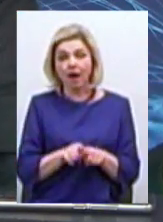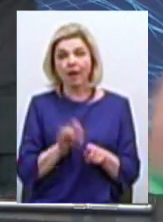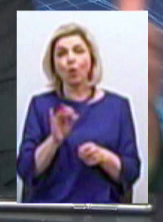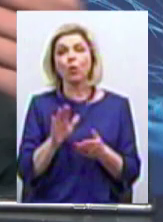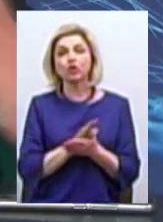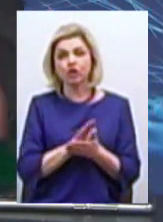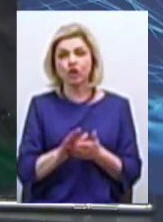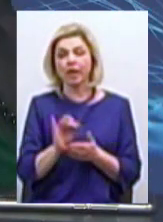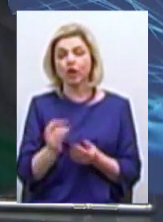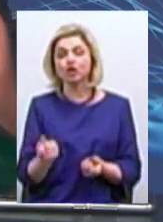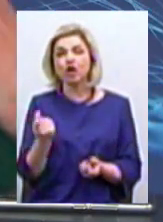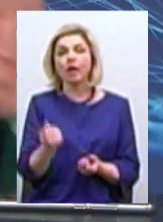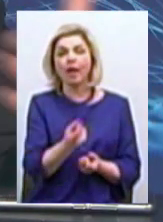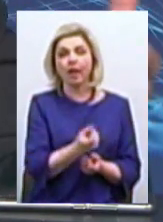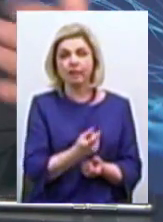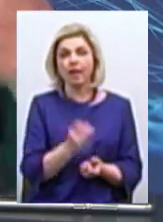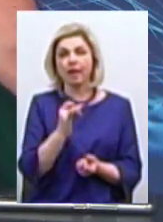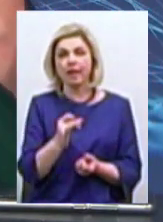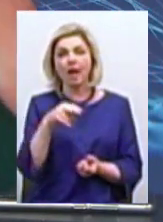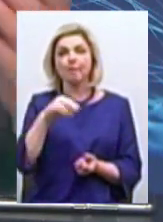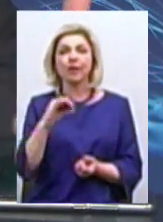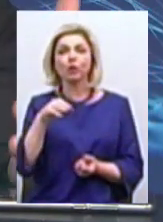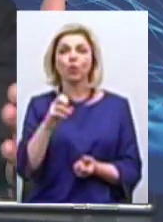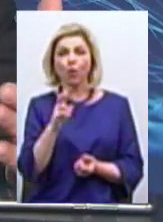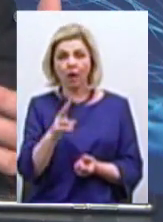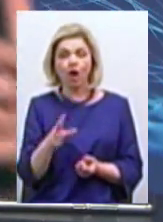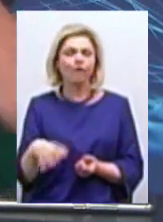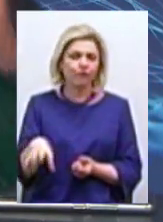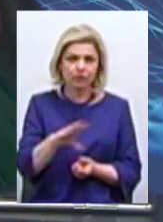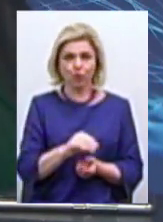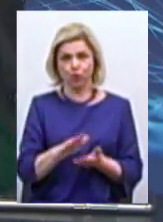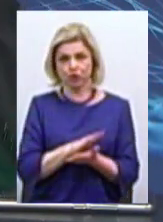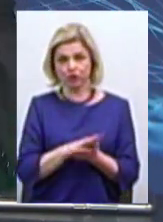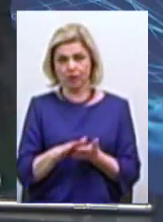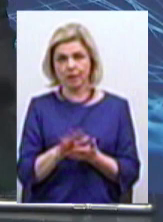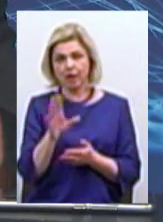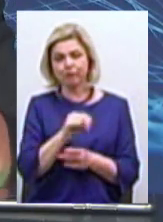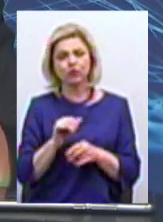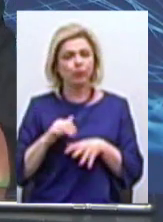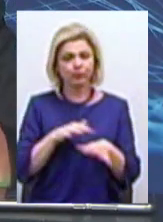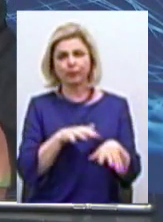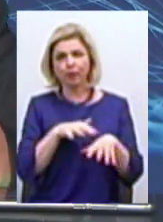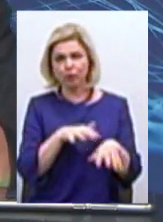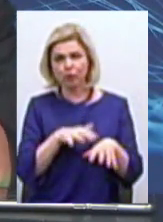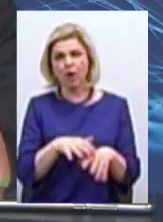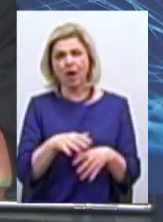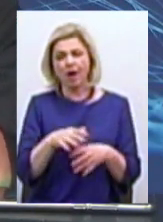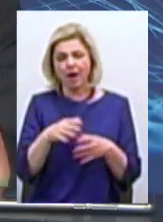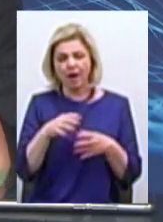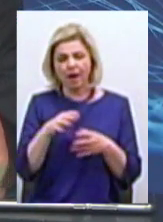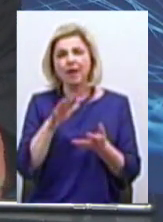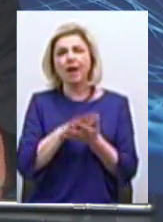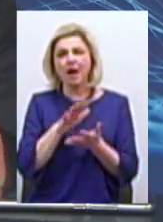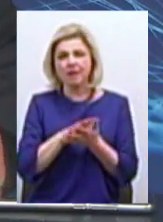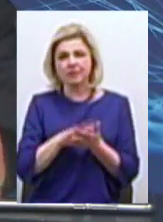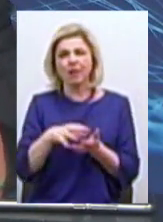очищаються і джерела, очищаються притоки, очищається все. І виноситься це все, оцей весь намул, оцей